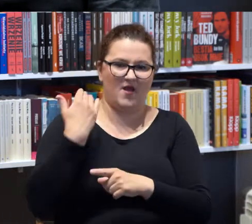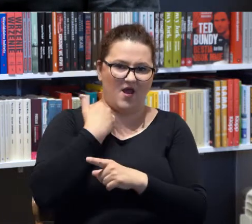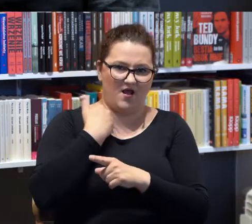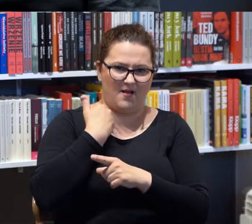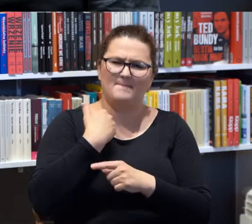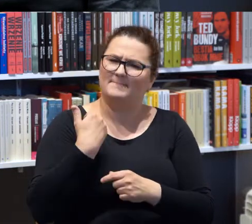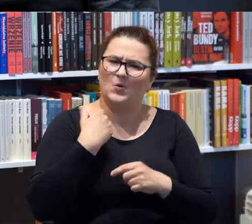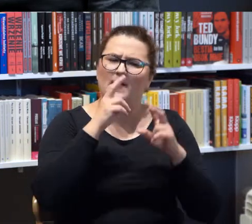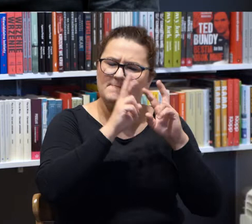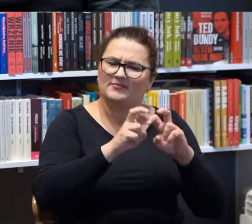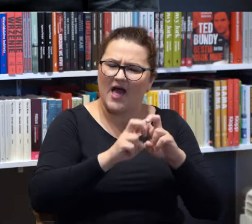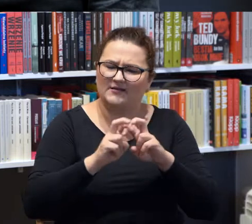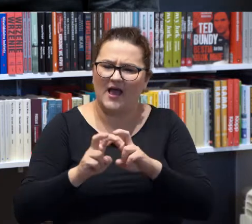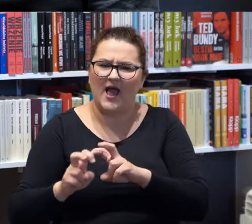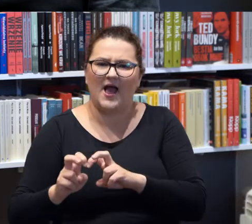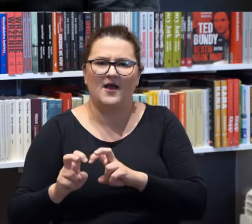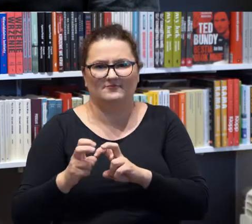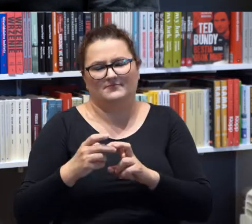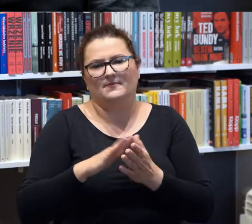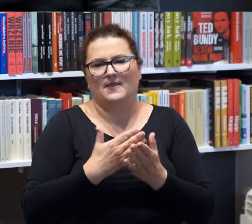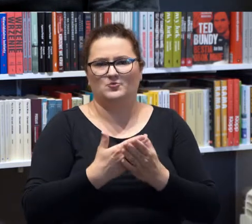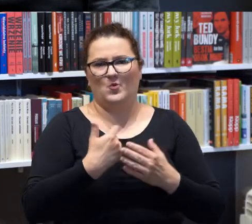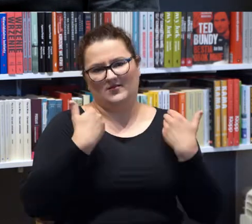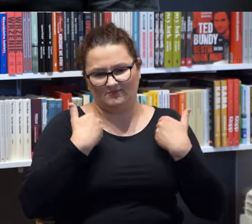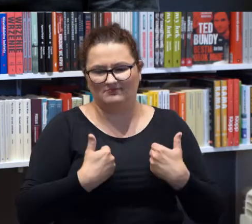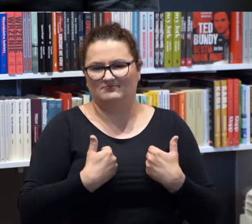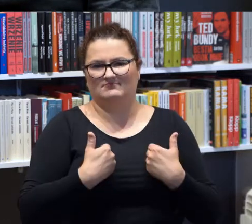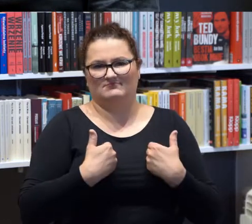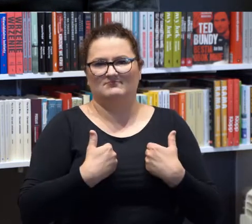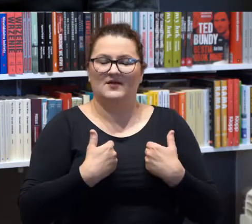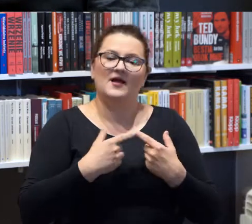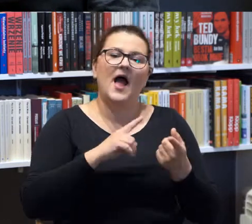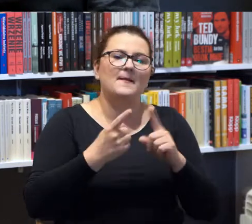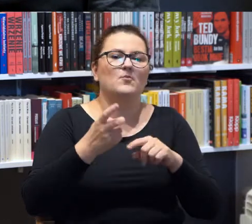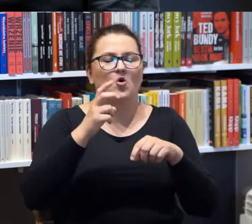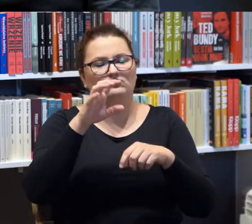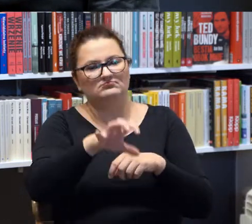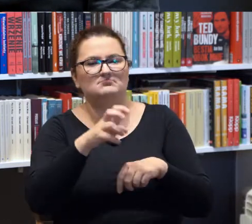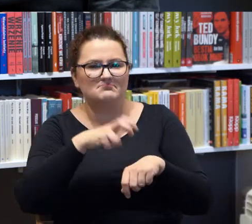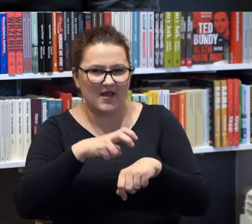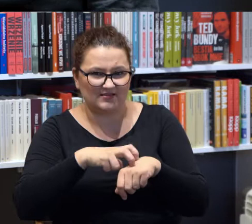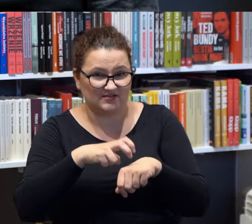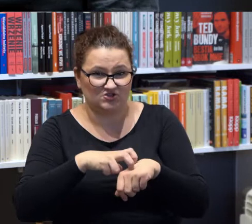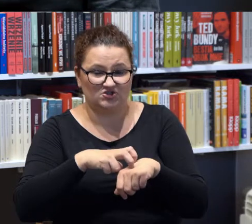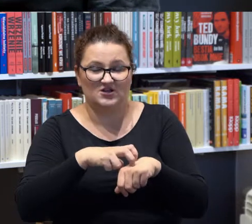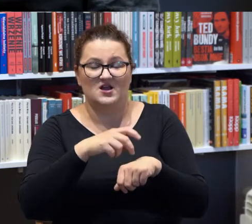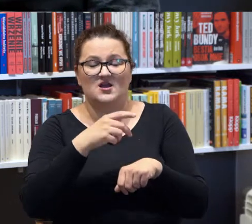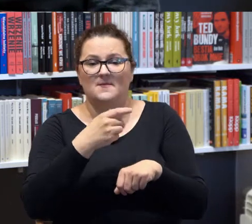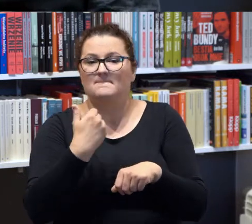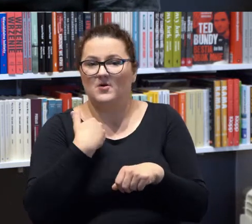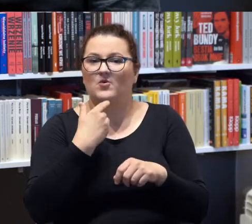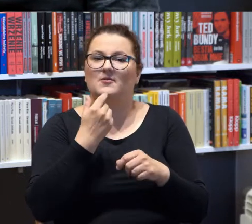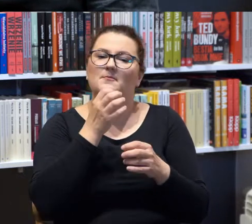ludzi, no powiedzmy jak ja, ale na przykład wśród kadry medycznej, w której badano relacje